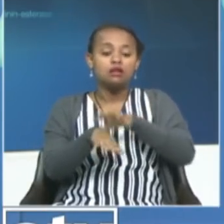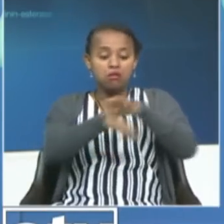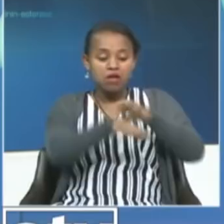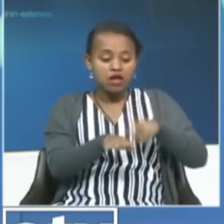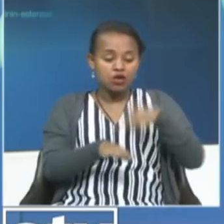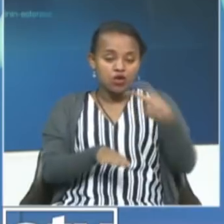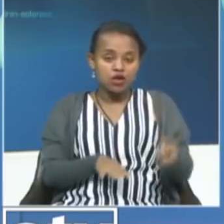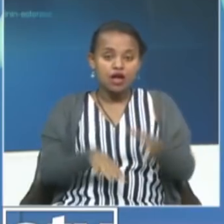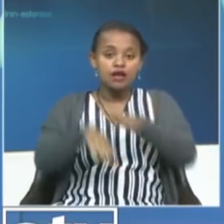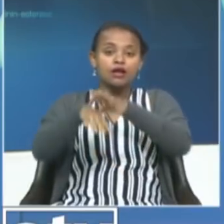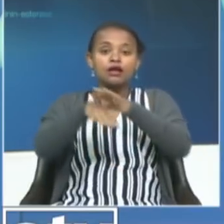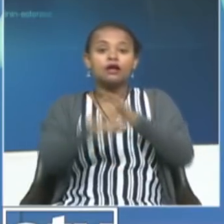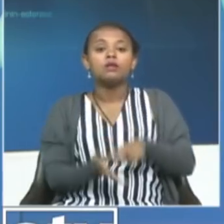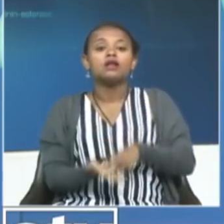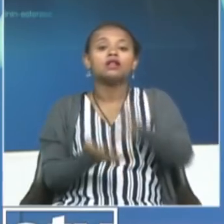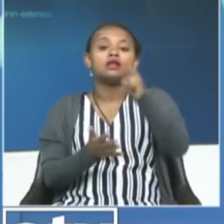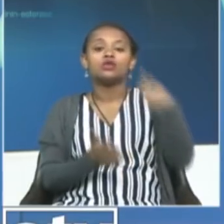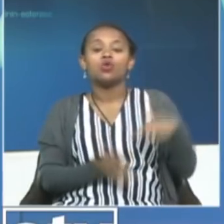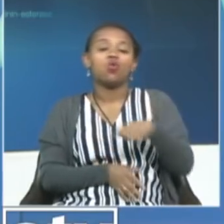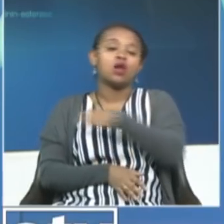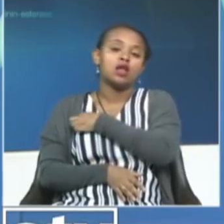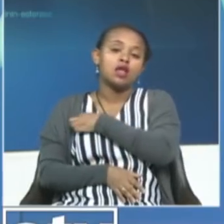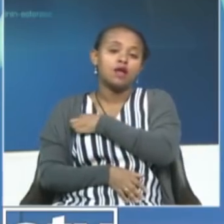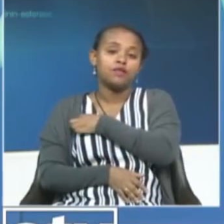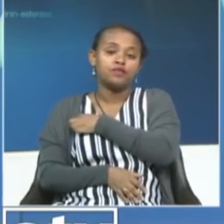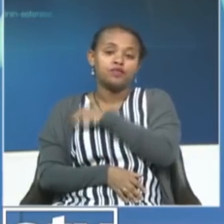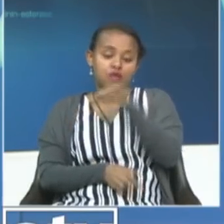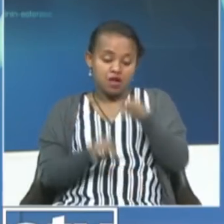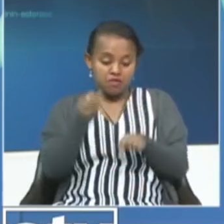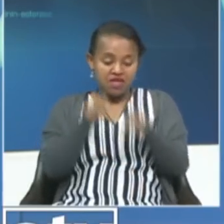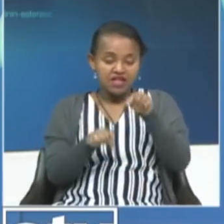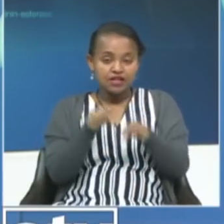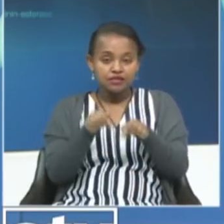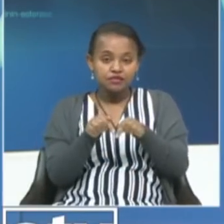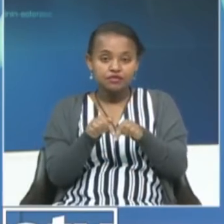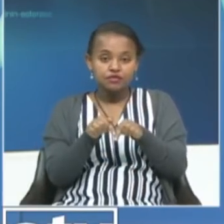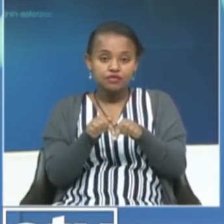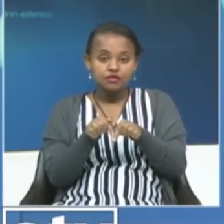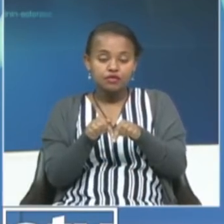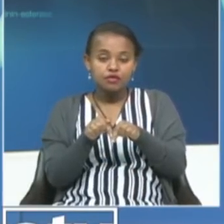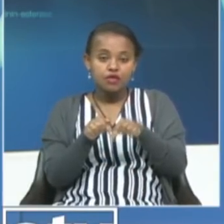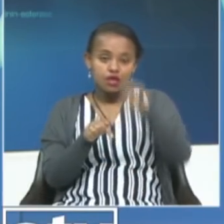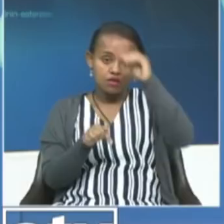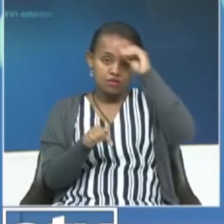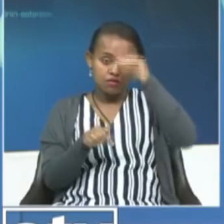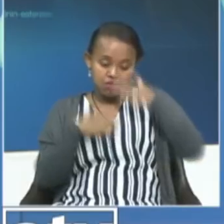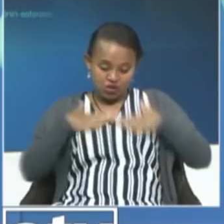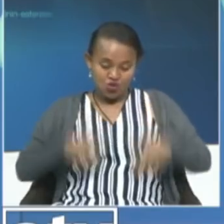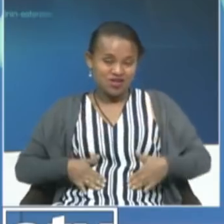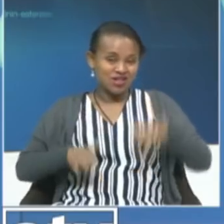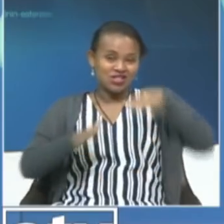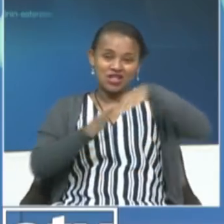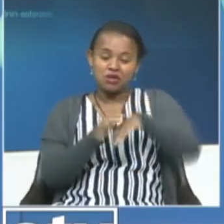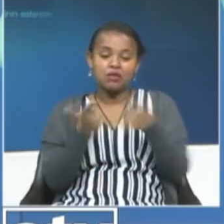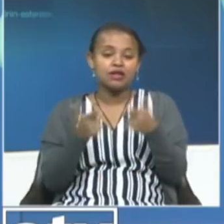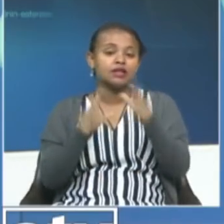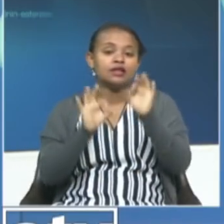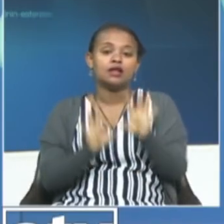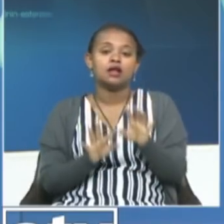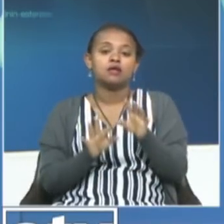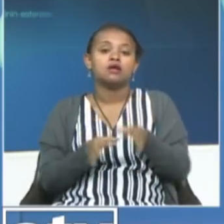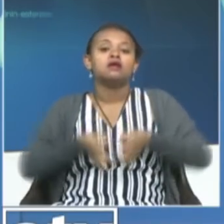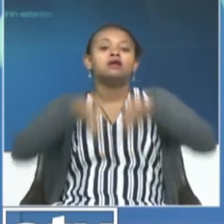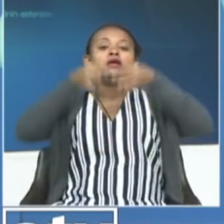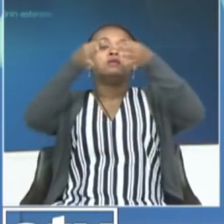ግን ከመሬት ተነስተው ወደኛ በእግር ወይ በሰውነታችን የመግባት እድል የለውም።